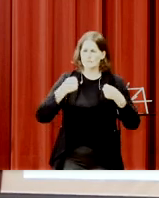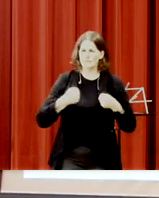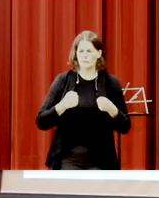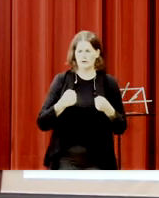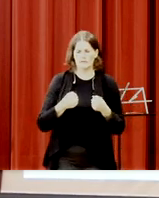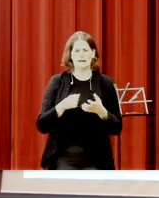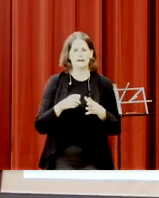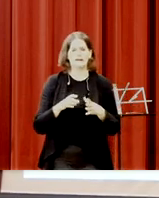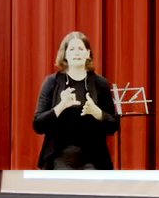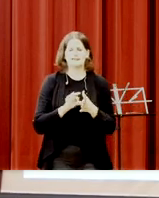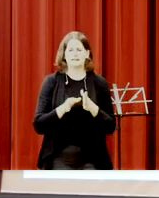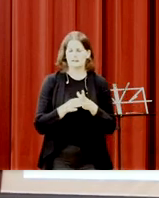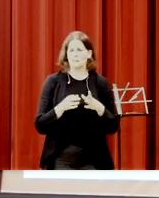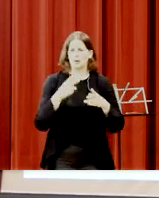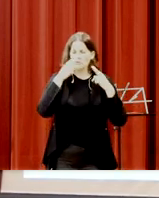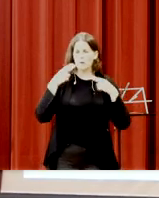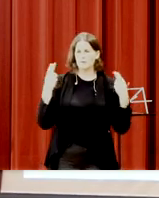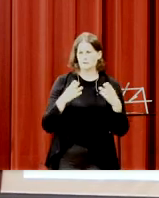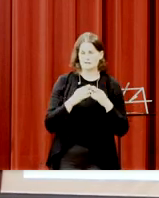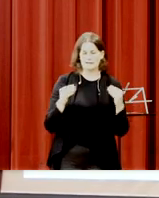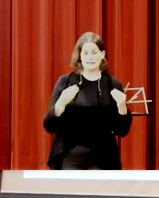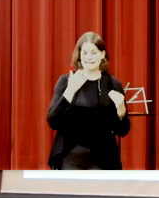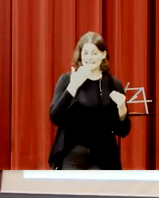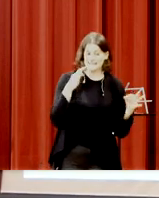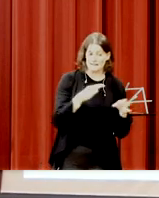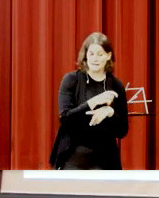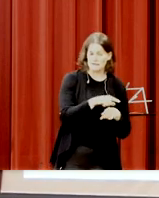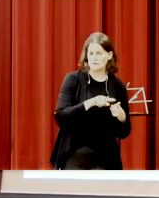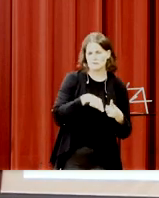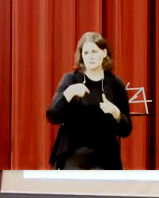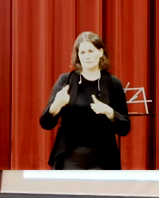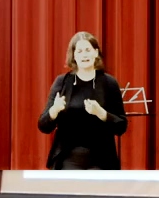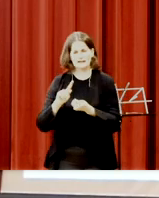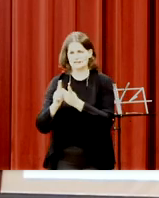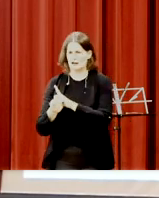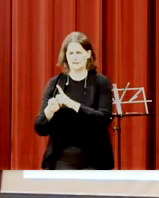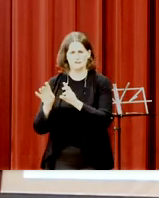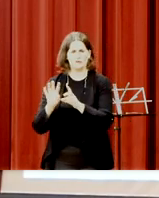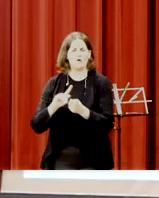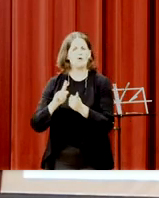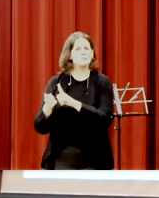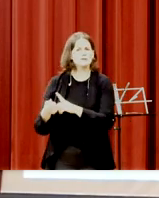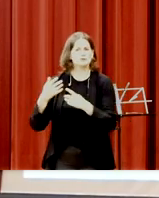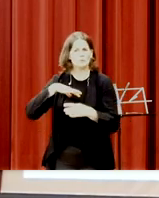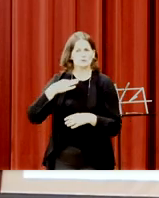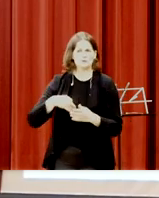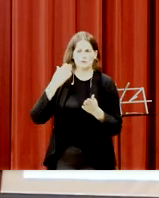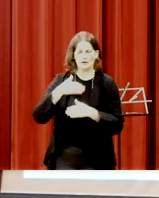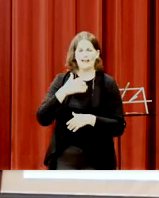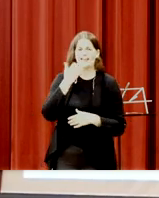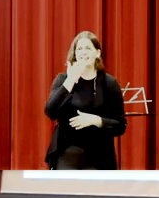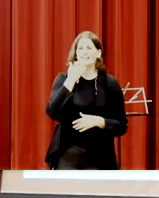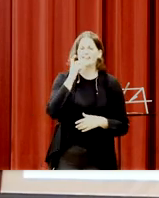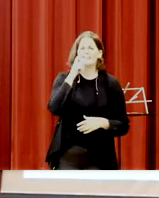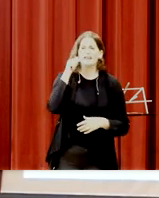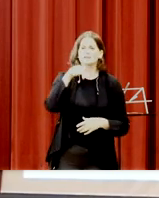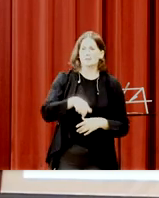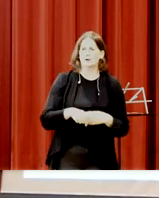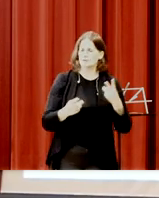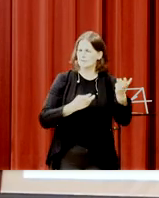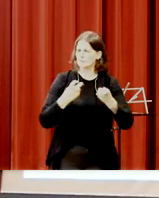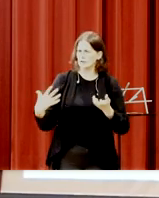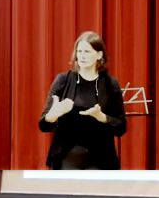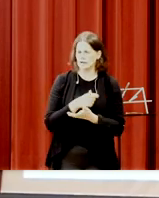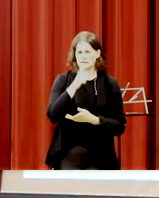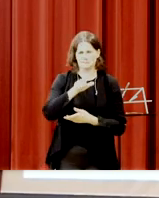com avui, que hi som tots els que hem de ser, per reafirmar-nos, no només com a territori, sinó també com a institució pública al servei del